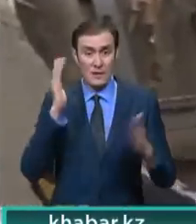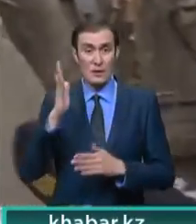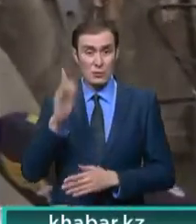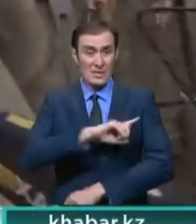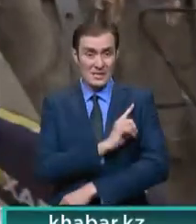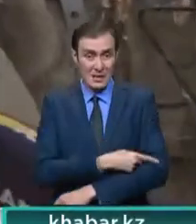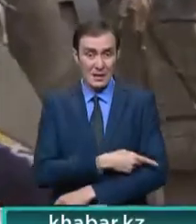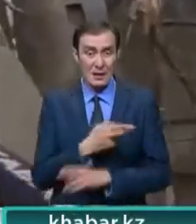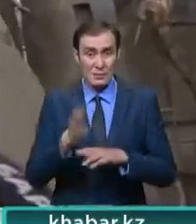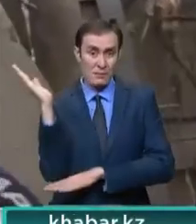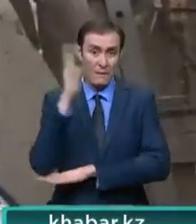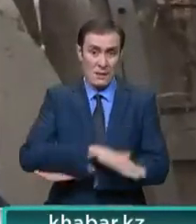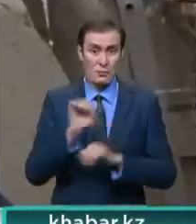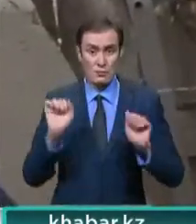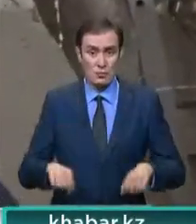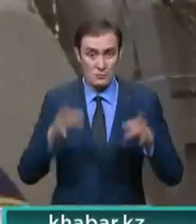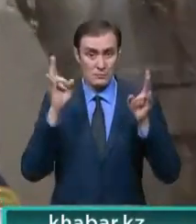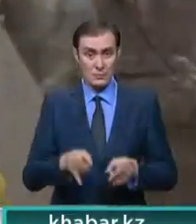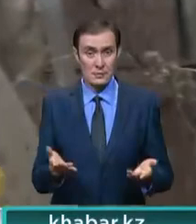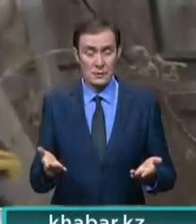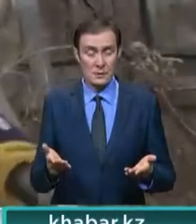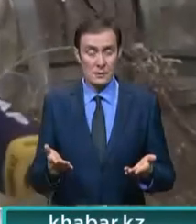он развалится. Вот он.